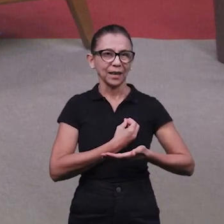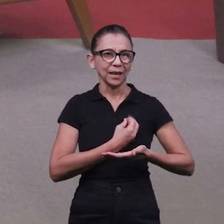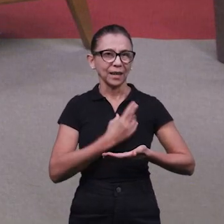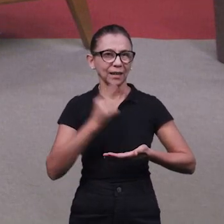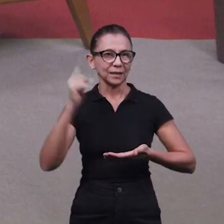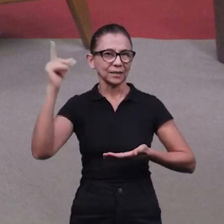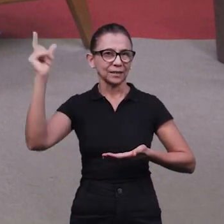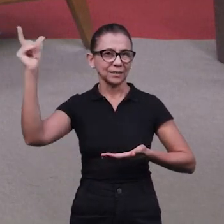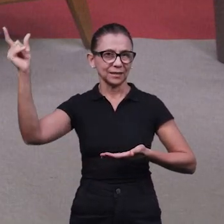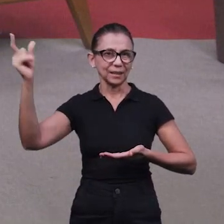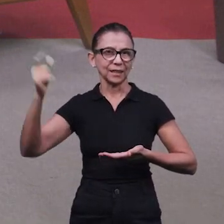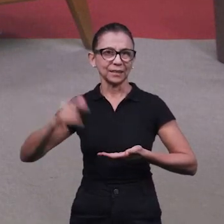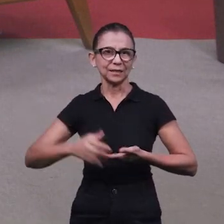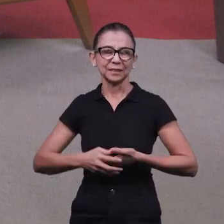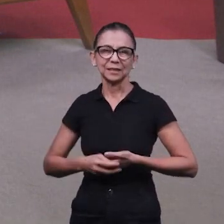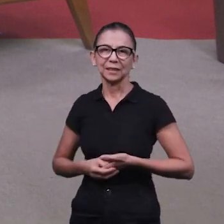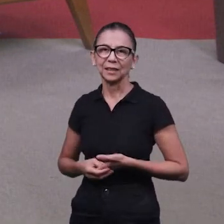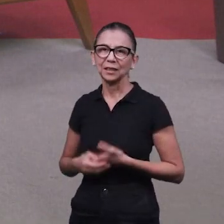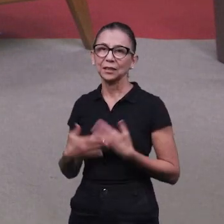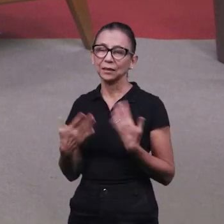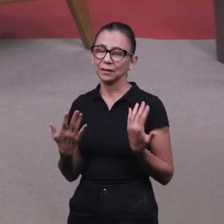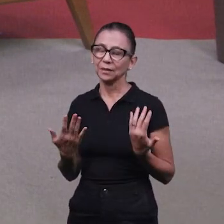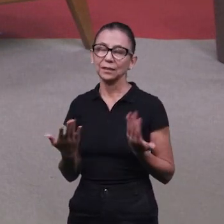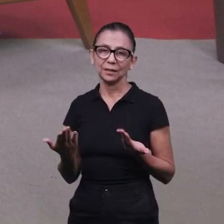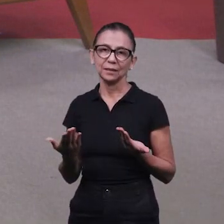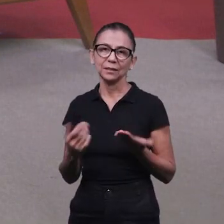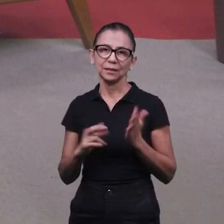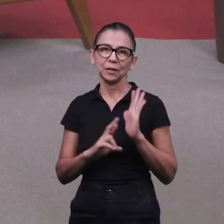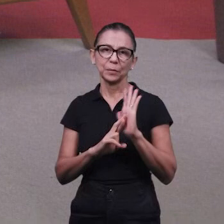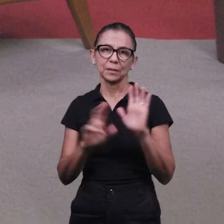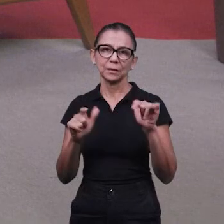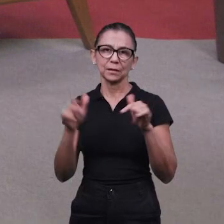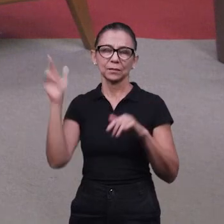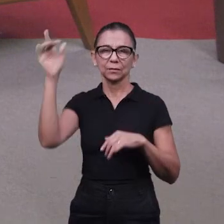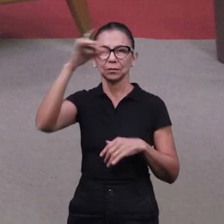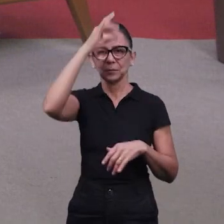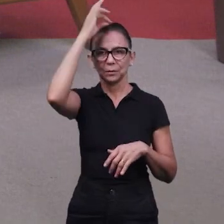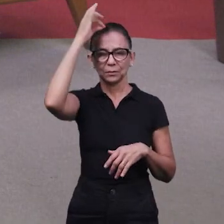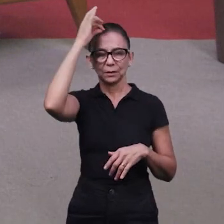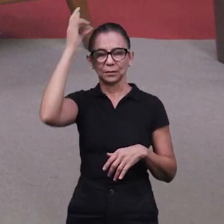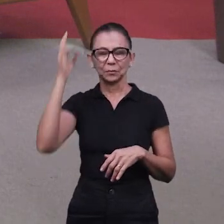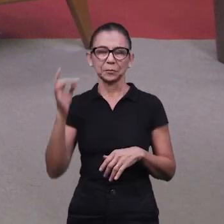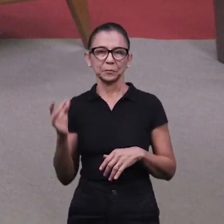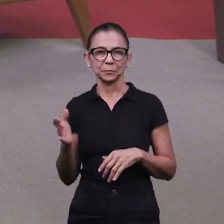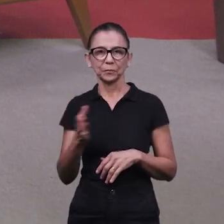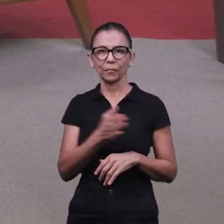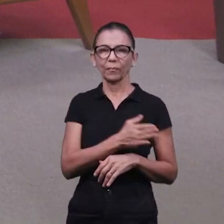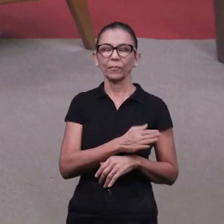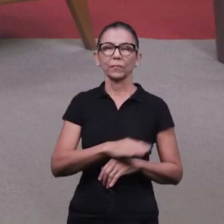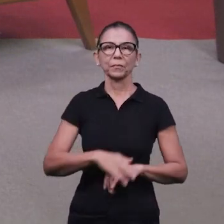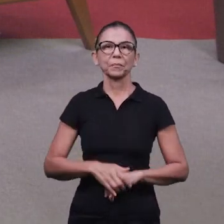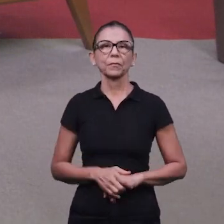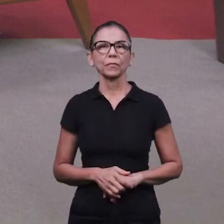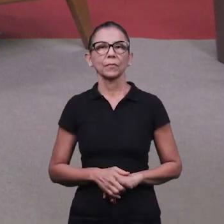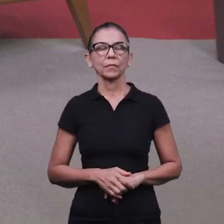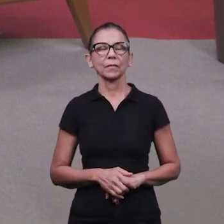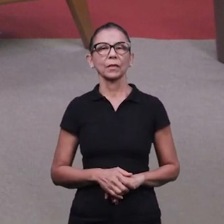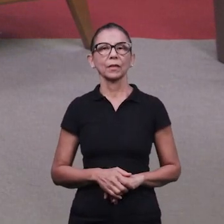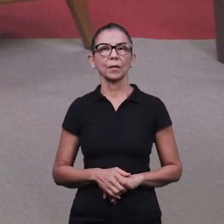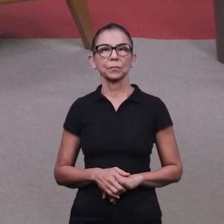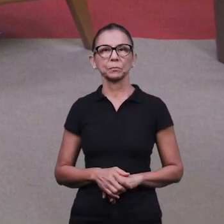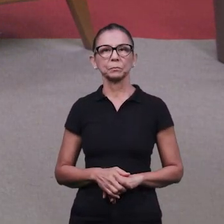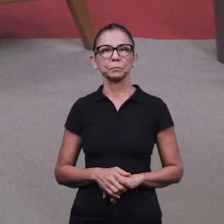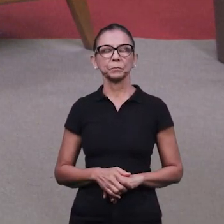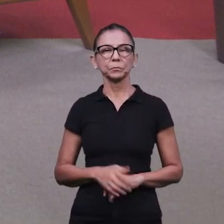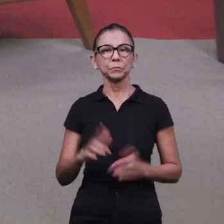Jésus, nous voyons que l'eau qui vient du Seigneur Jésus, c'est un type de l'action du Saint-Esprit. Maintenant, nous revenons vers le